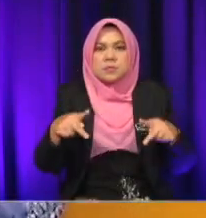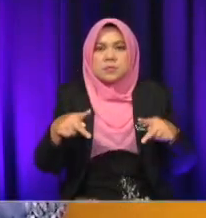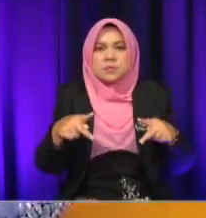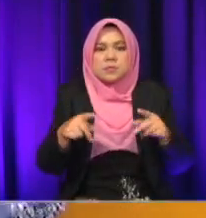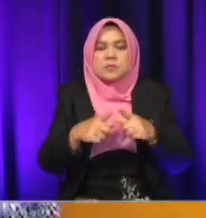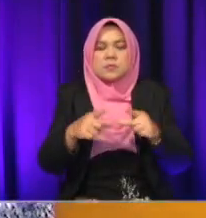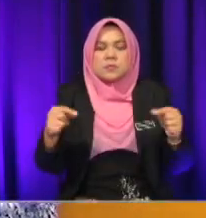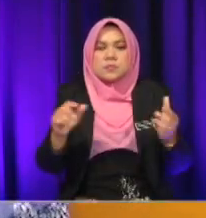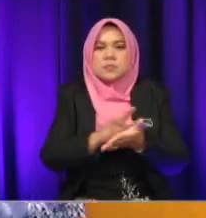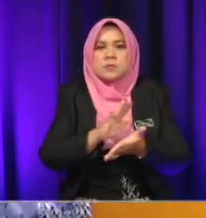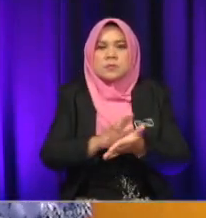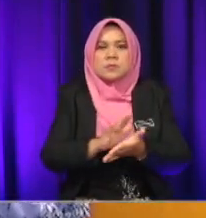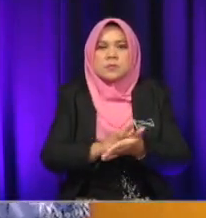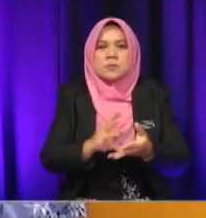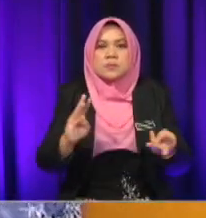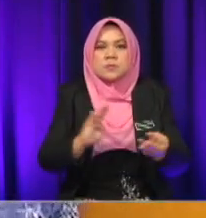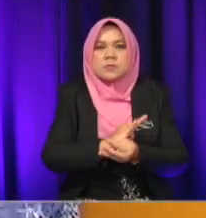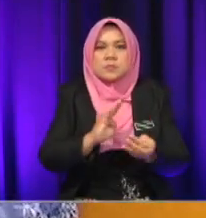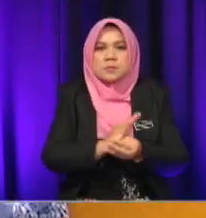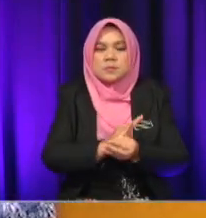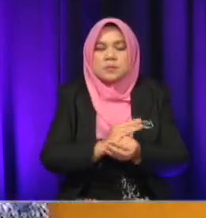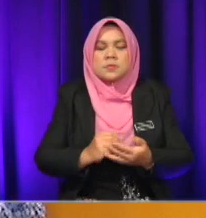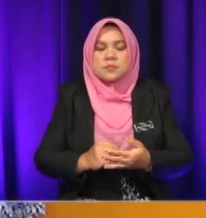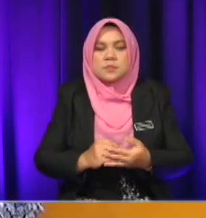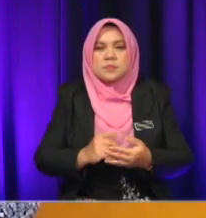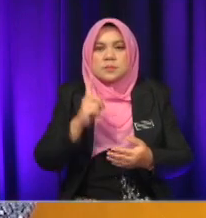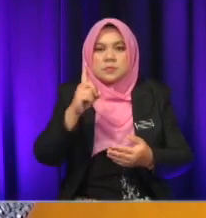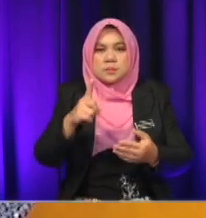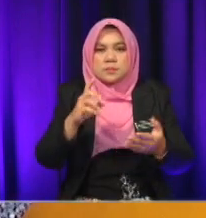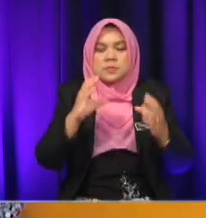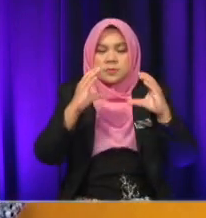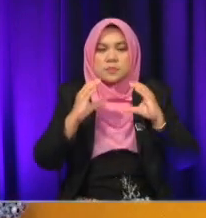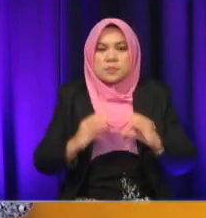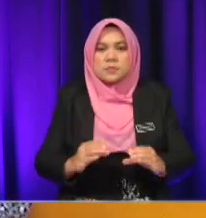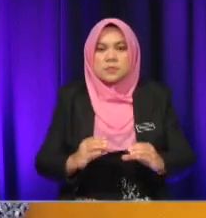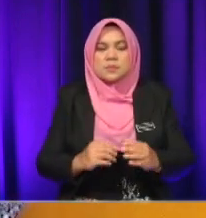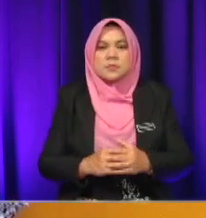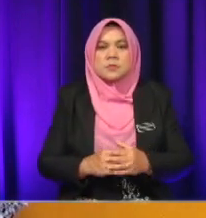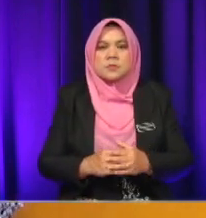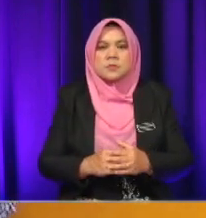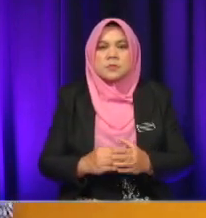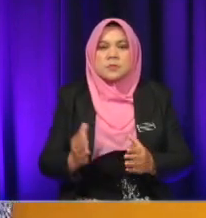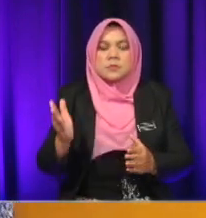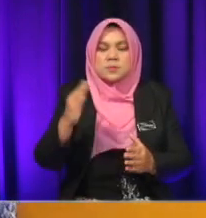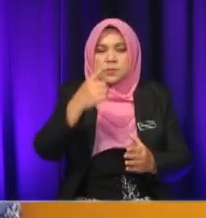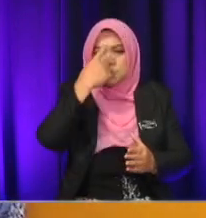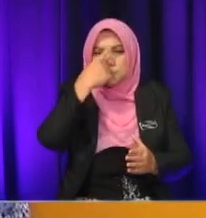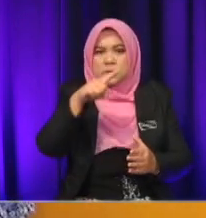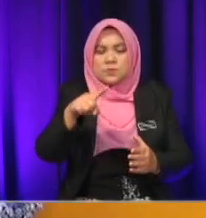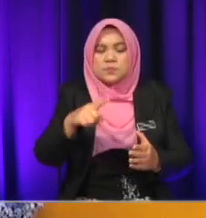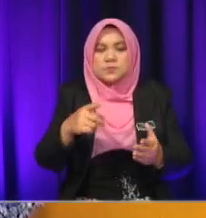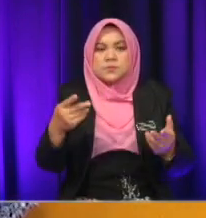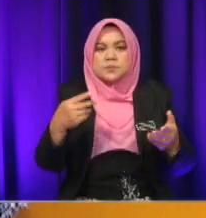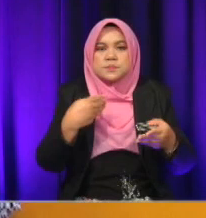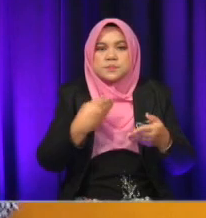brosur, helaian, edaran. Itu adalah satu kaedah menarik pengguna untuk